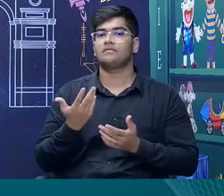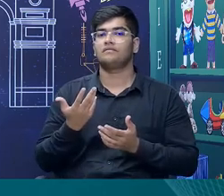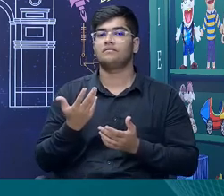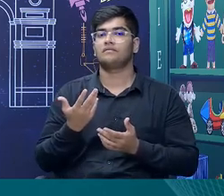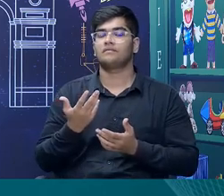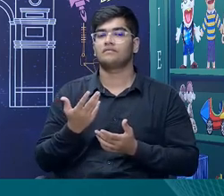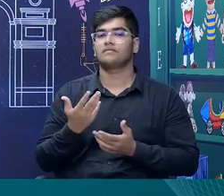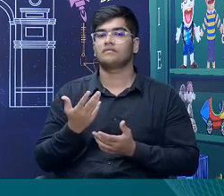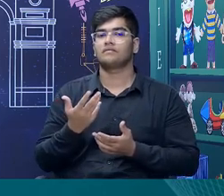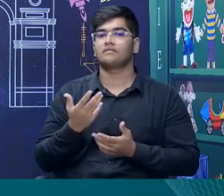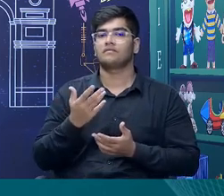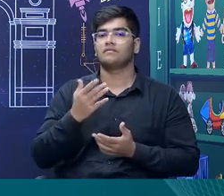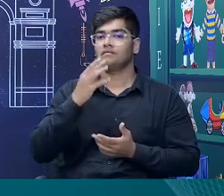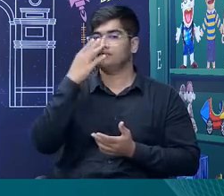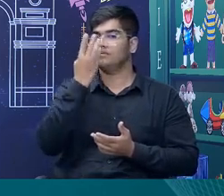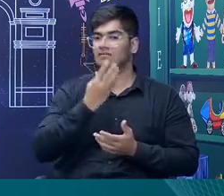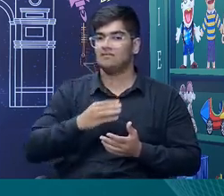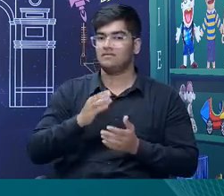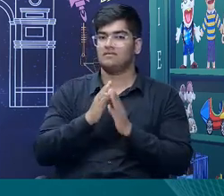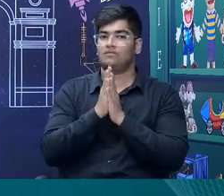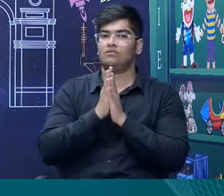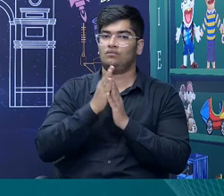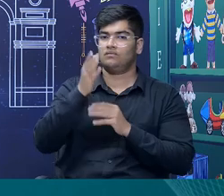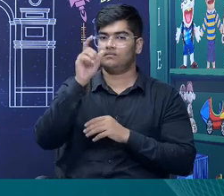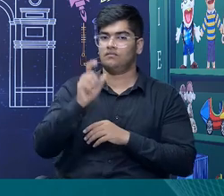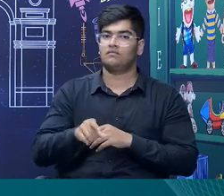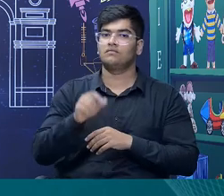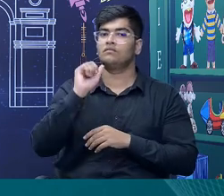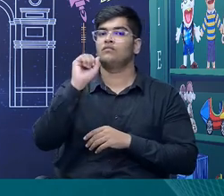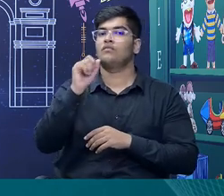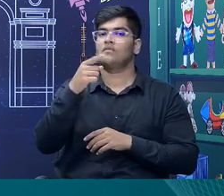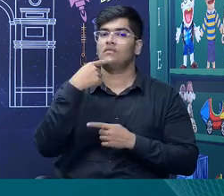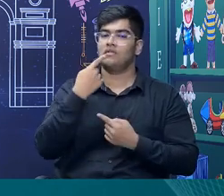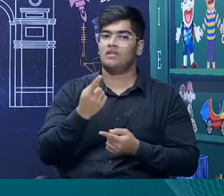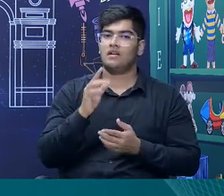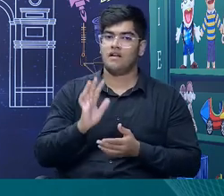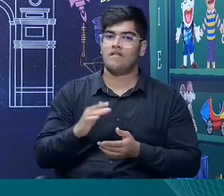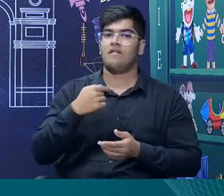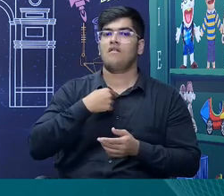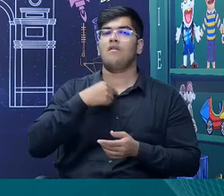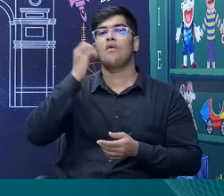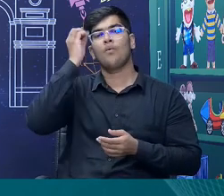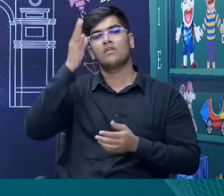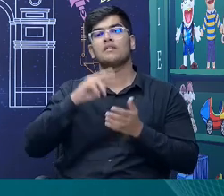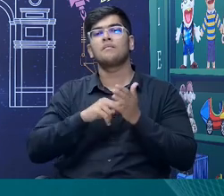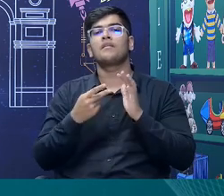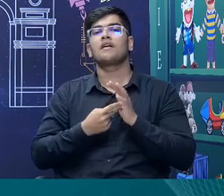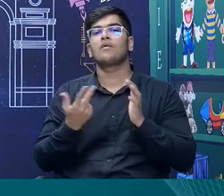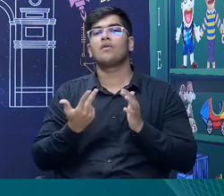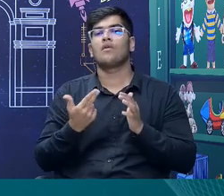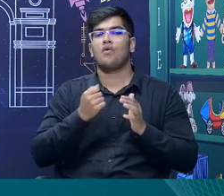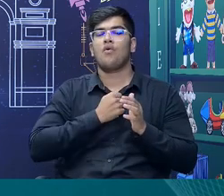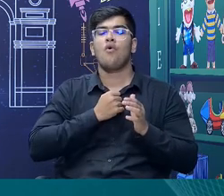है की गणेश जी जो है वो कहते हैं विजडम का क्या मतलब है की हम अपनी